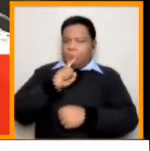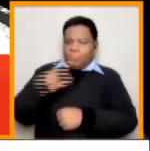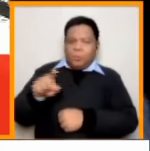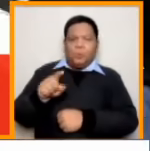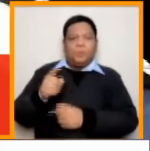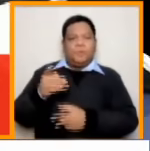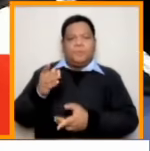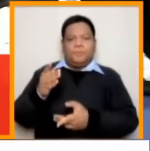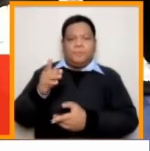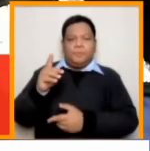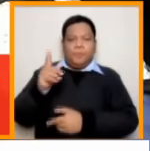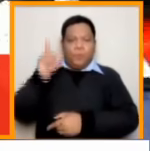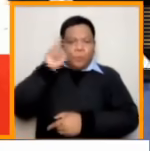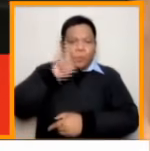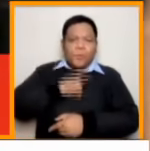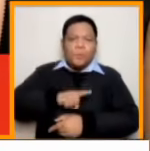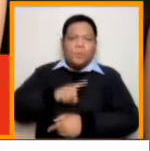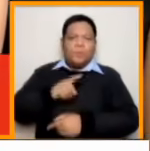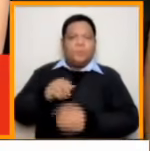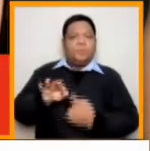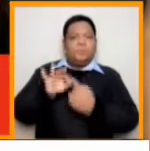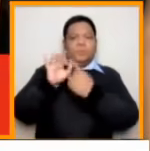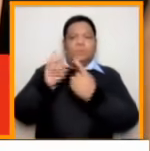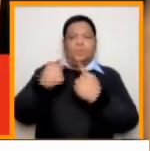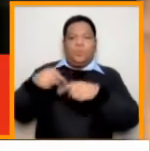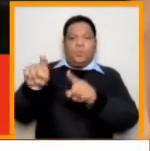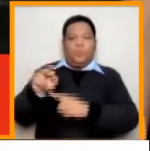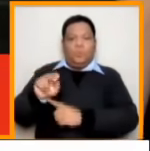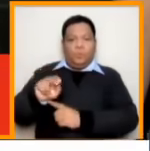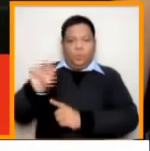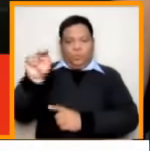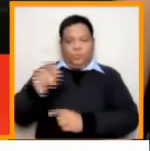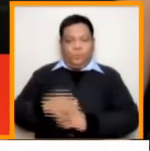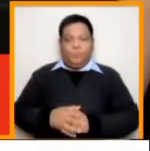mapadaloy. Lalo yung papuntang northbound.